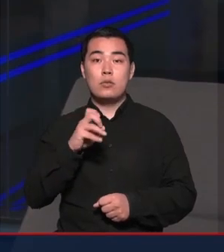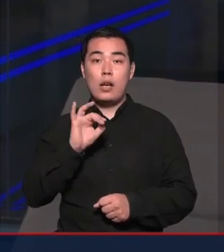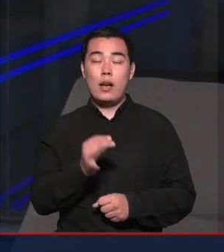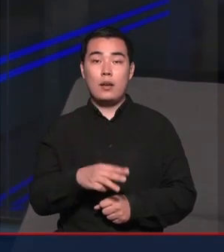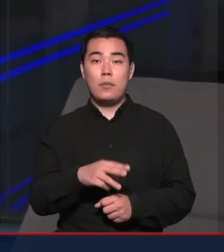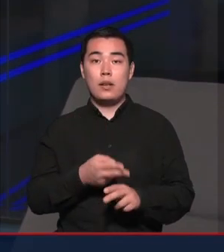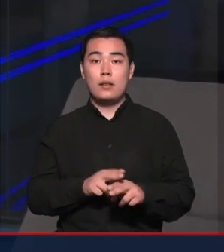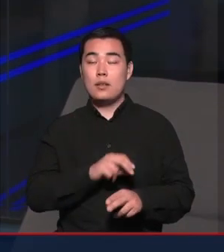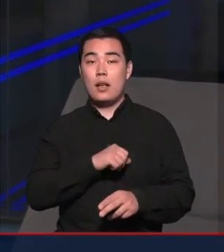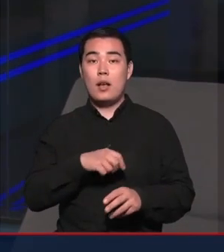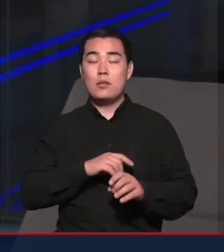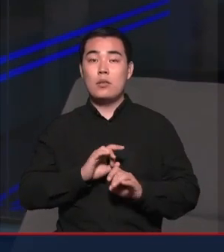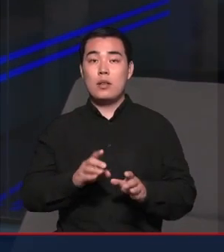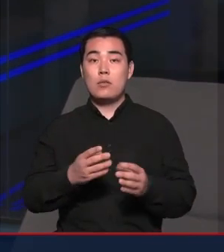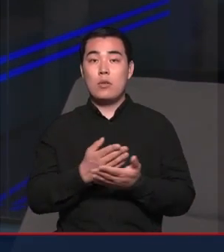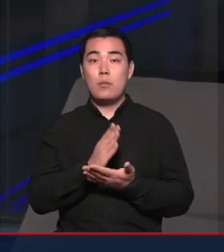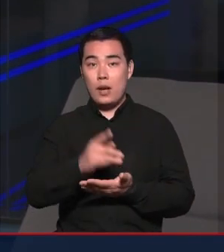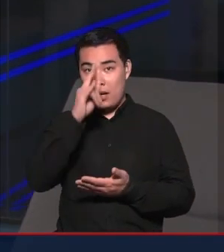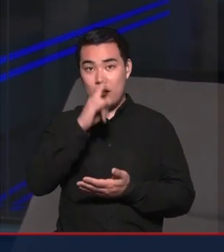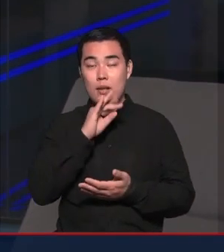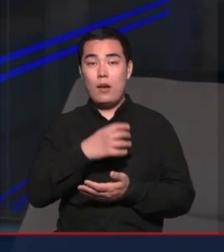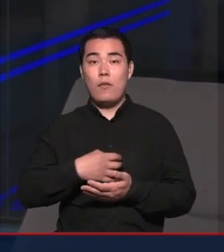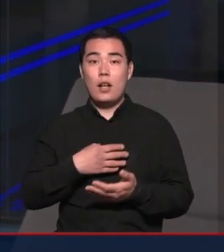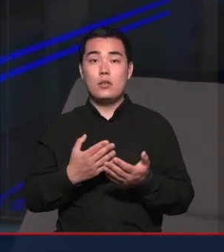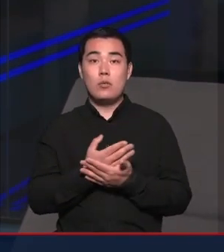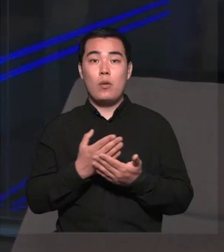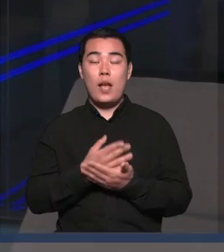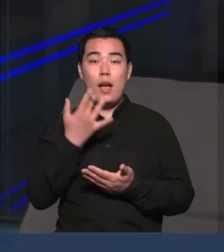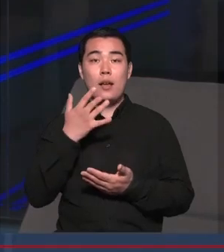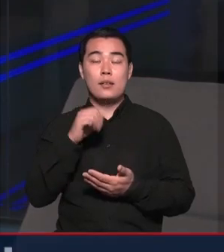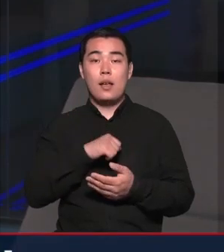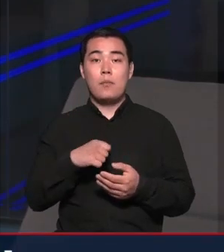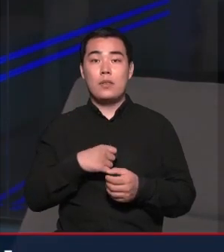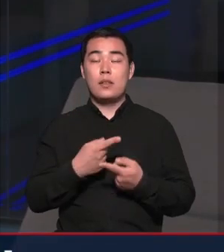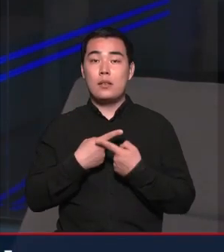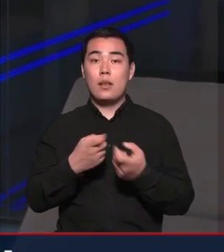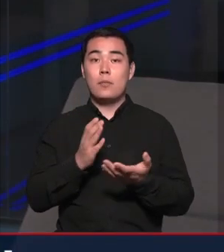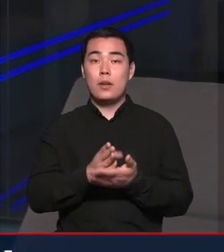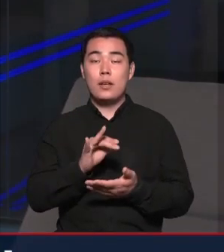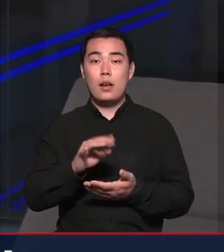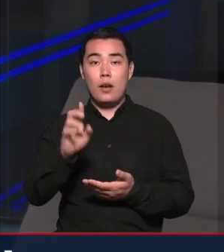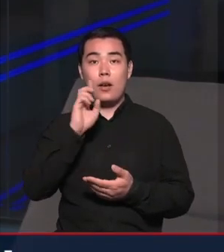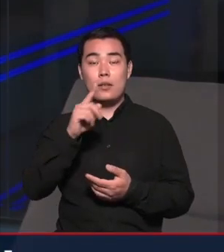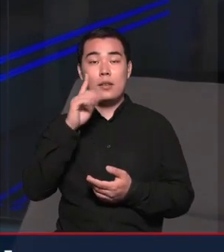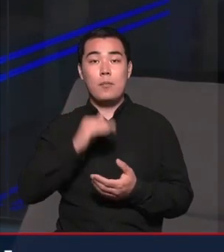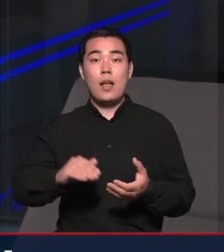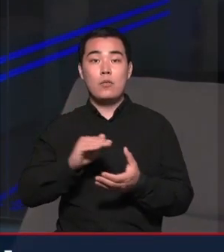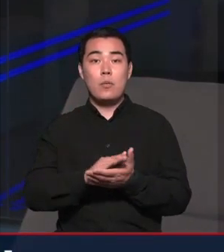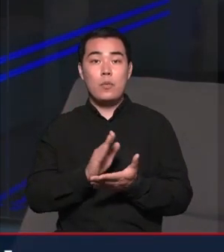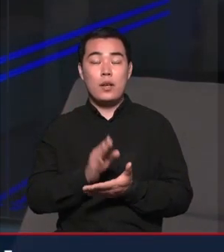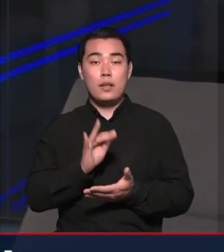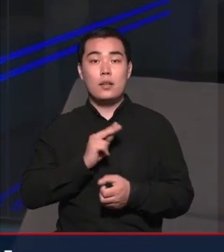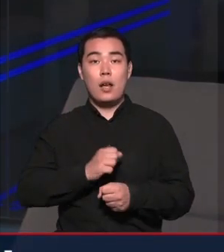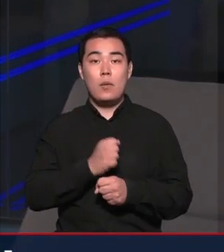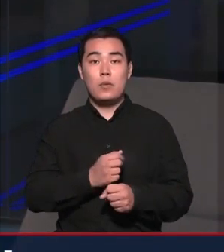сараптамалық бағдарламасы шығады. Біз Қазақстандағы ең өзекті және маңызды жаңалықтарды шетелге таратамыз. Мақсатымыз елімізді таныту, елдегі ілкімді